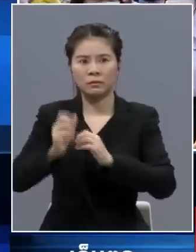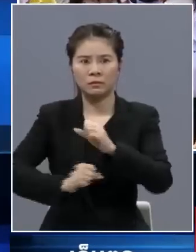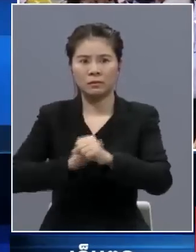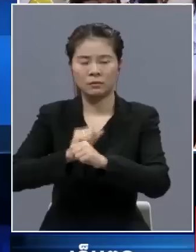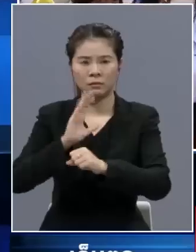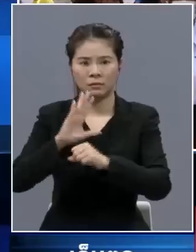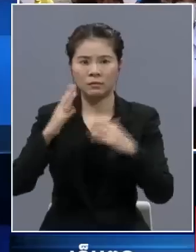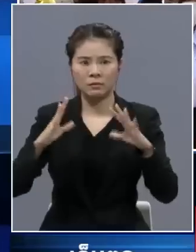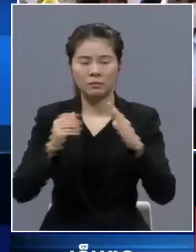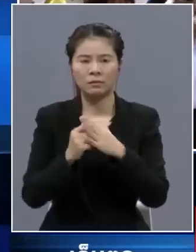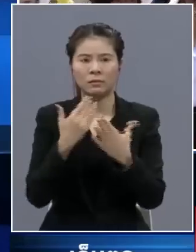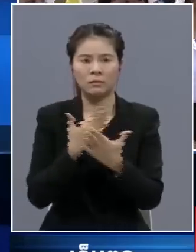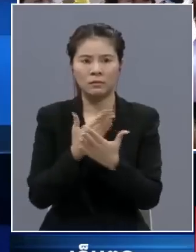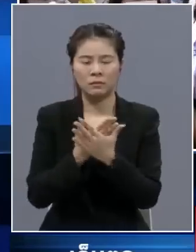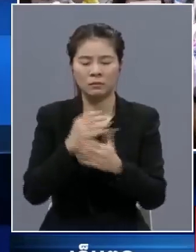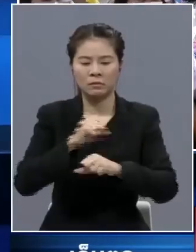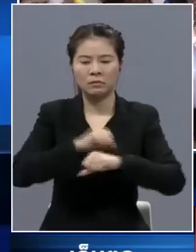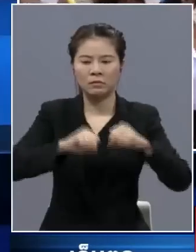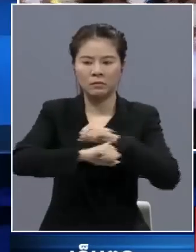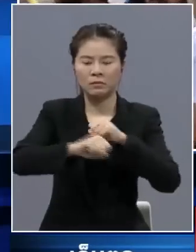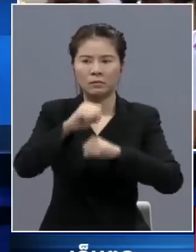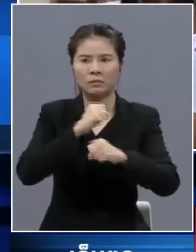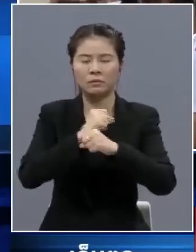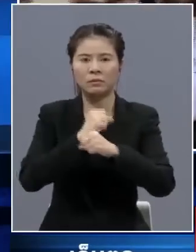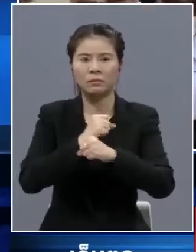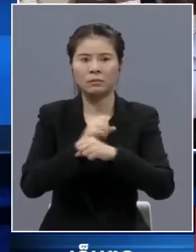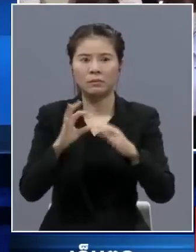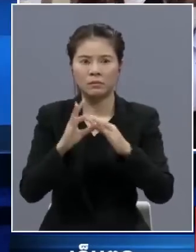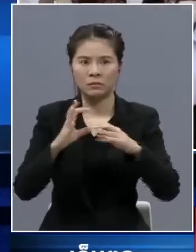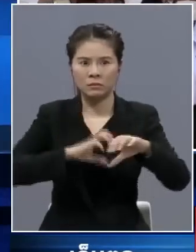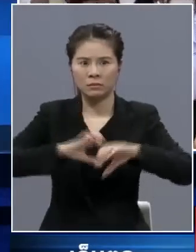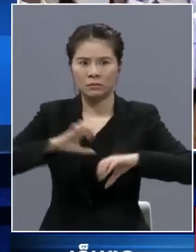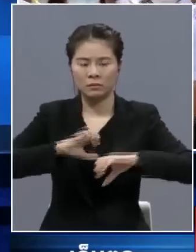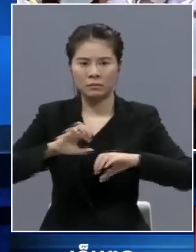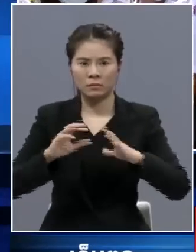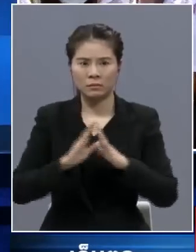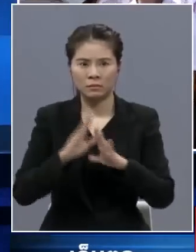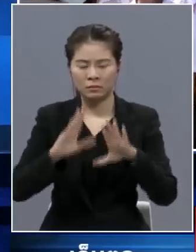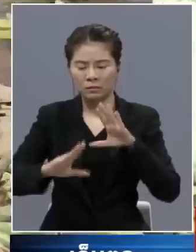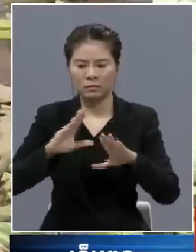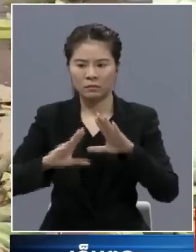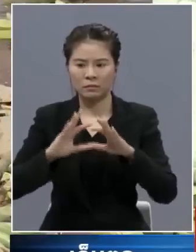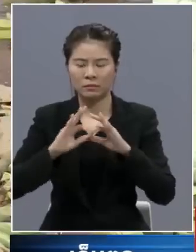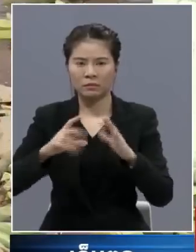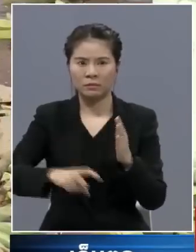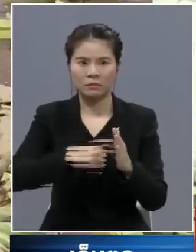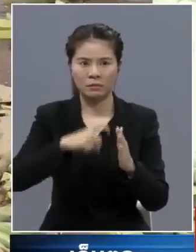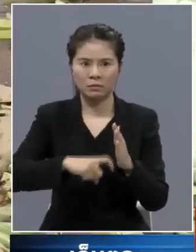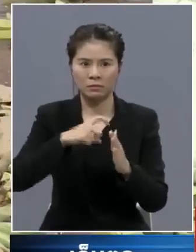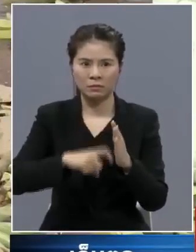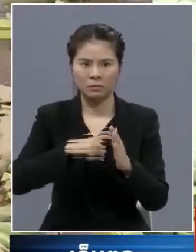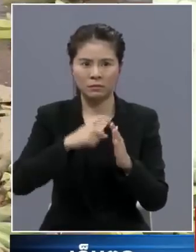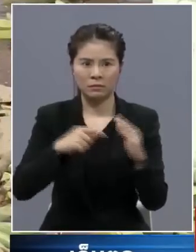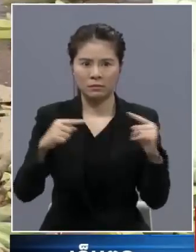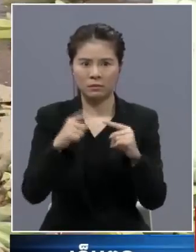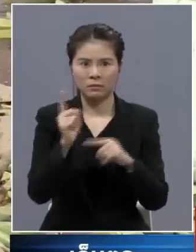ที่ร่วมกันในการบริจาคสร้างขึ้นมานะครับซึ่งอยู่ระหว่างการหาสาเหตุนะครับว่าอาคารต